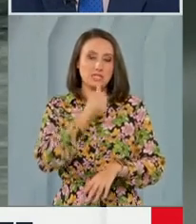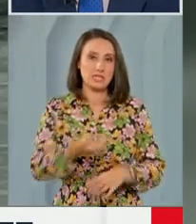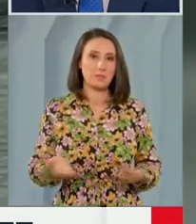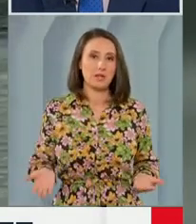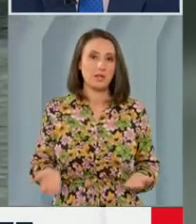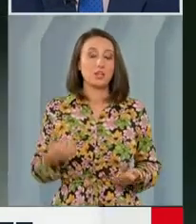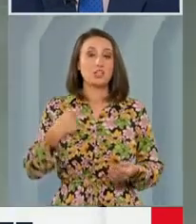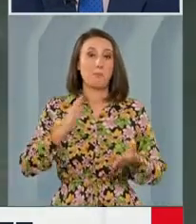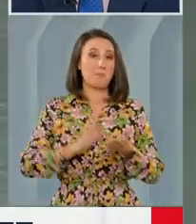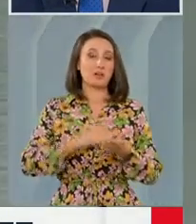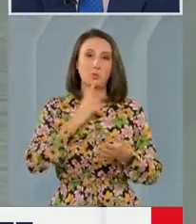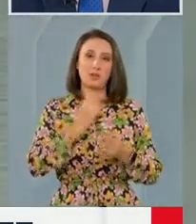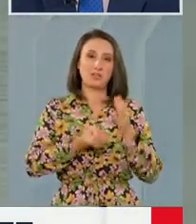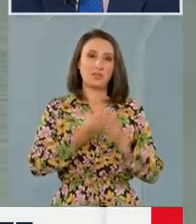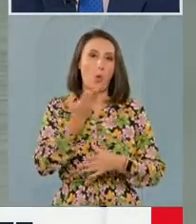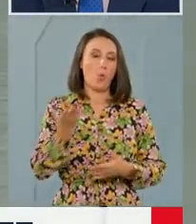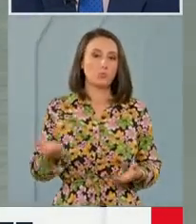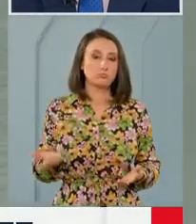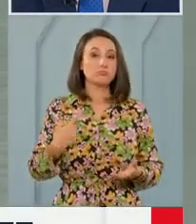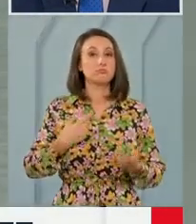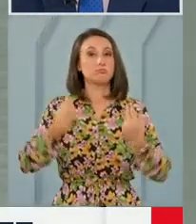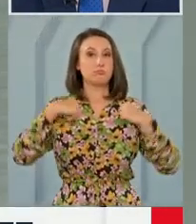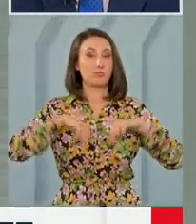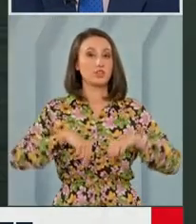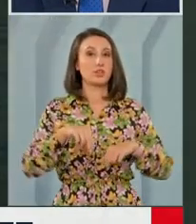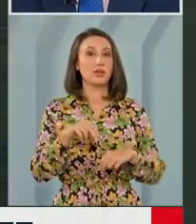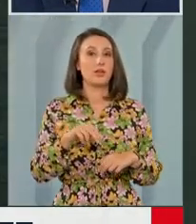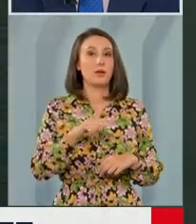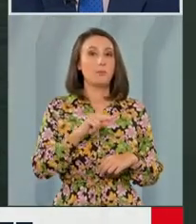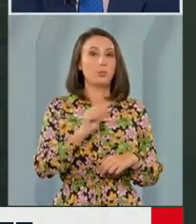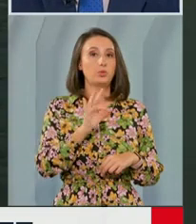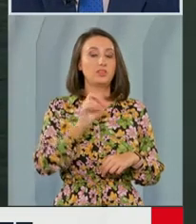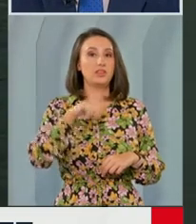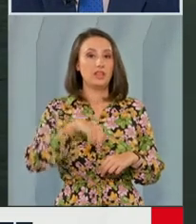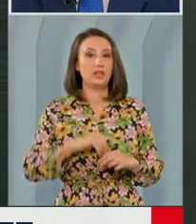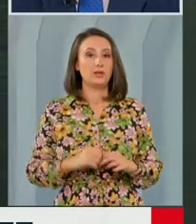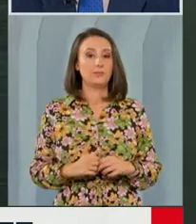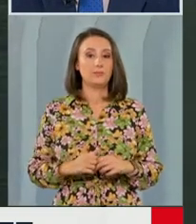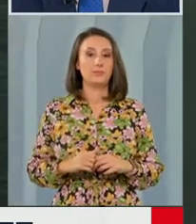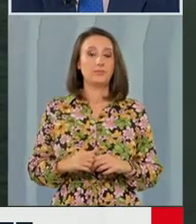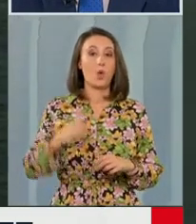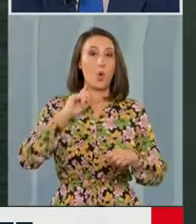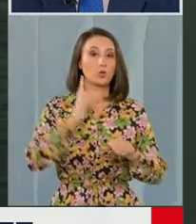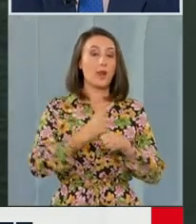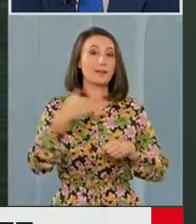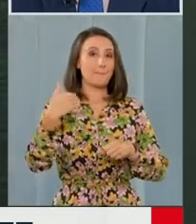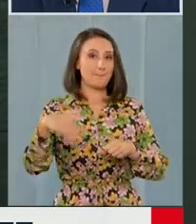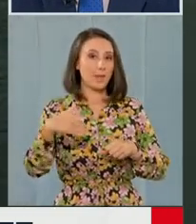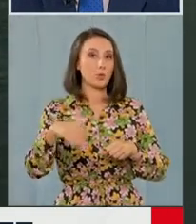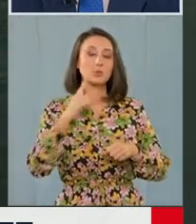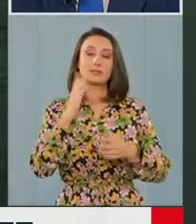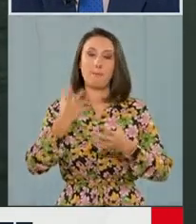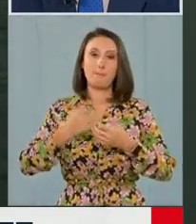practic, nu e deloc o noutate că președintele Vladimir Putin a ordonat miercuri guvernului său să